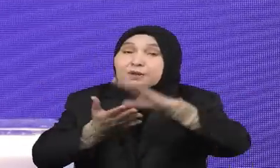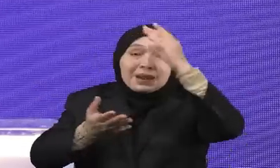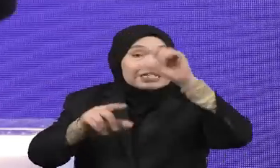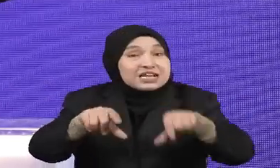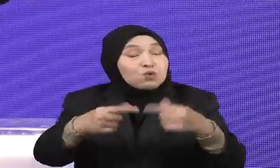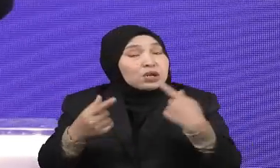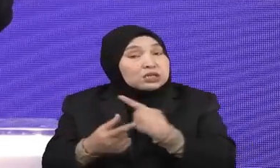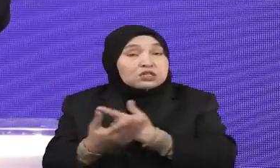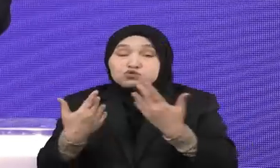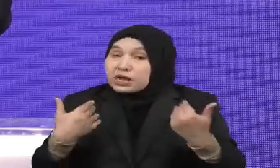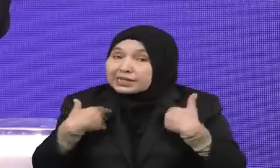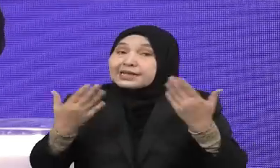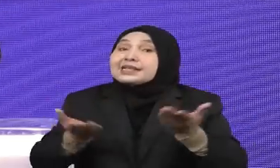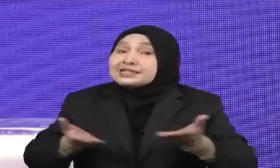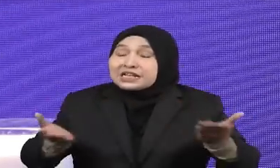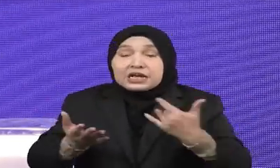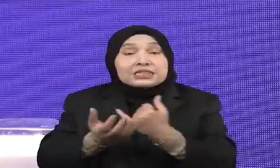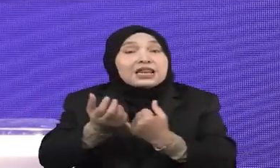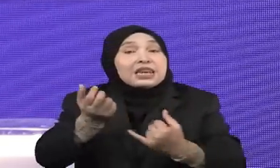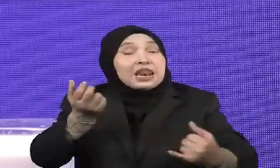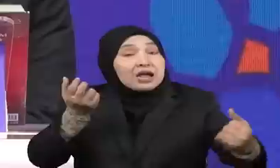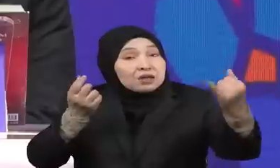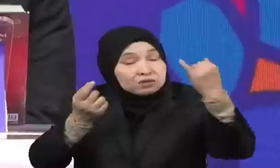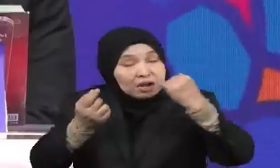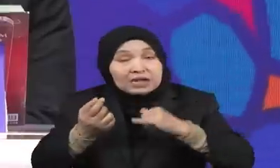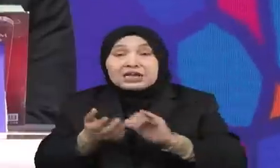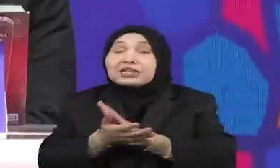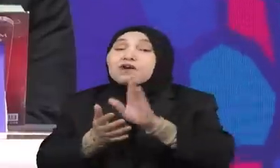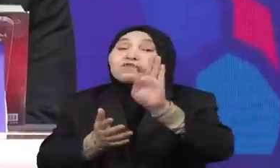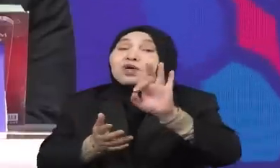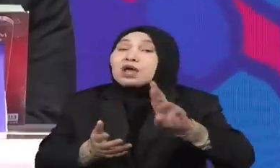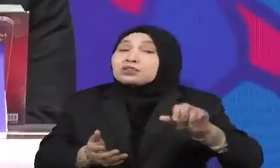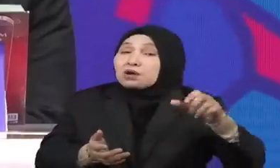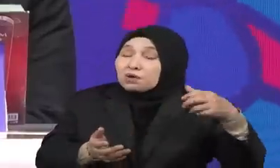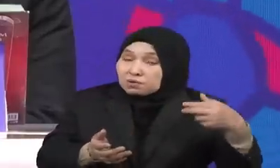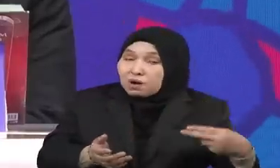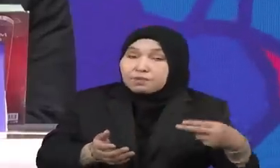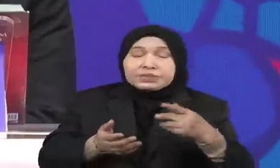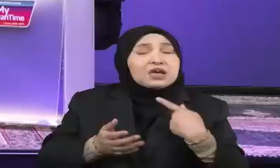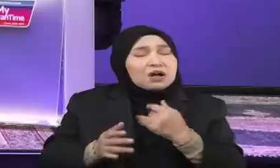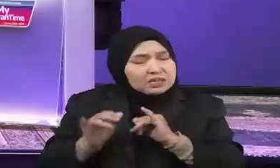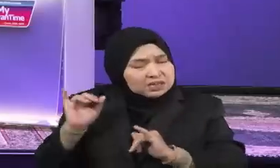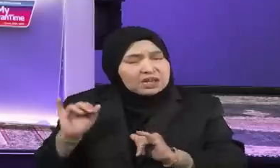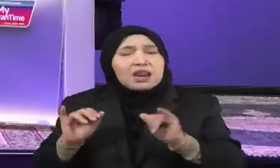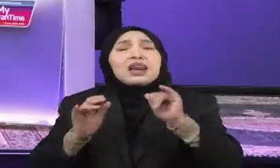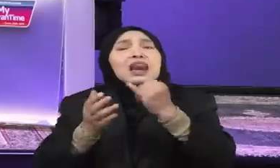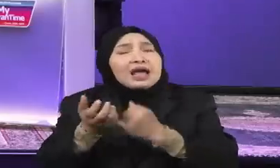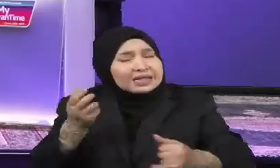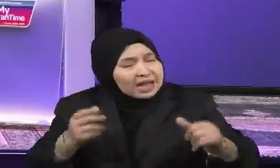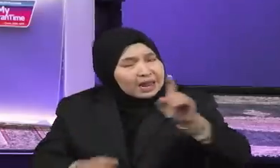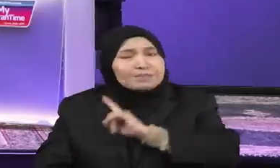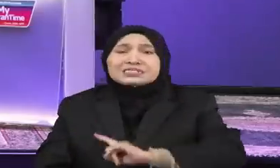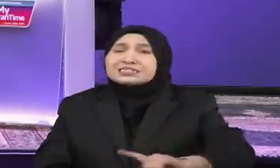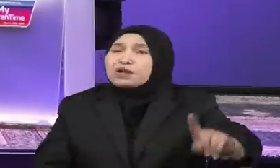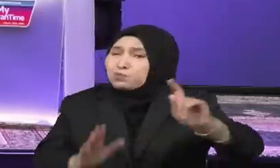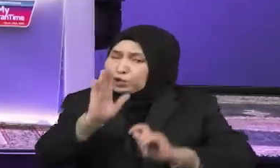Quran ini kita udah berada di sini dah kita lahir ala fitrah saja Kullu Maulud Al Fitrah memang Fitrah itu dalam keadaan